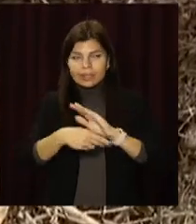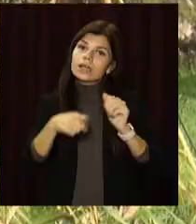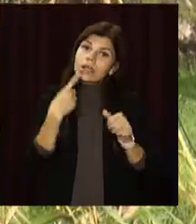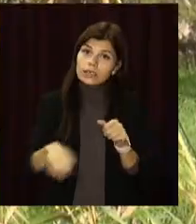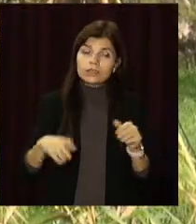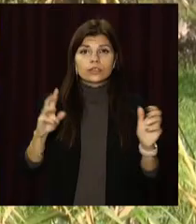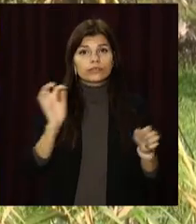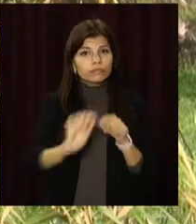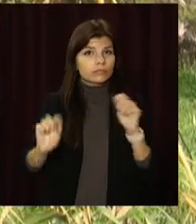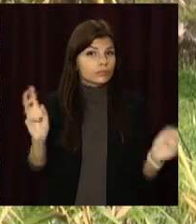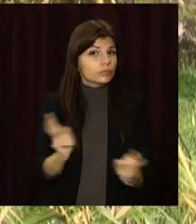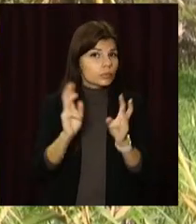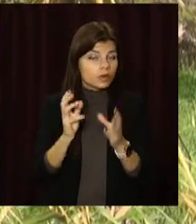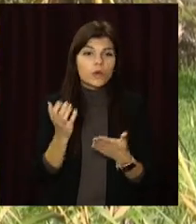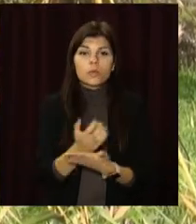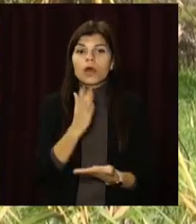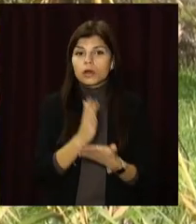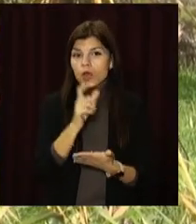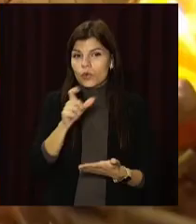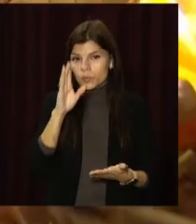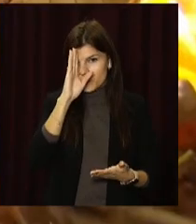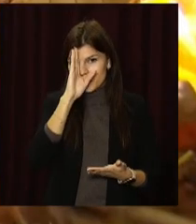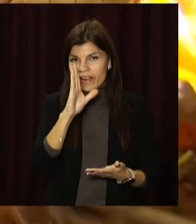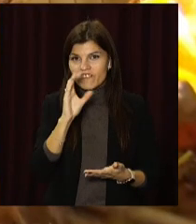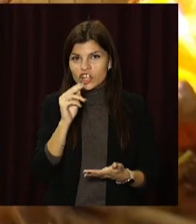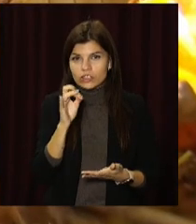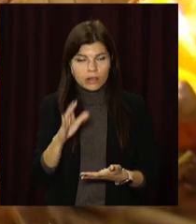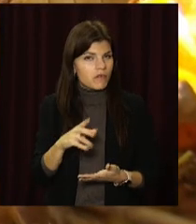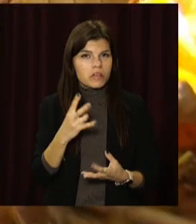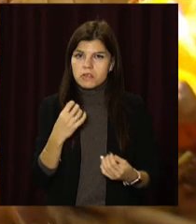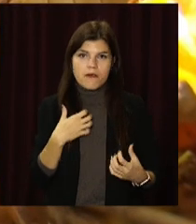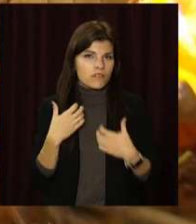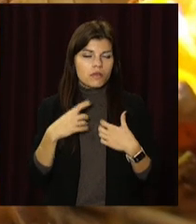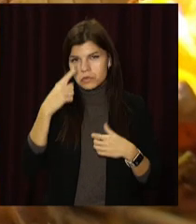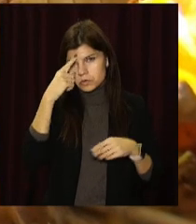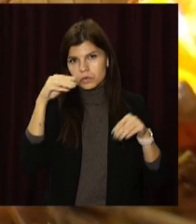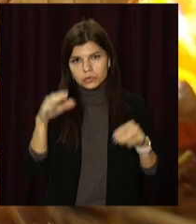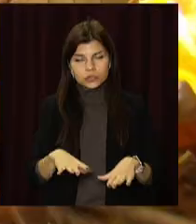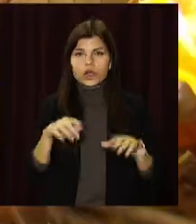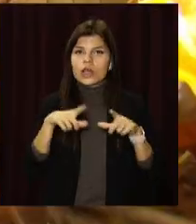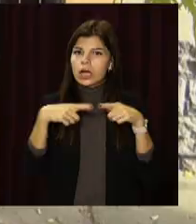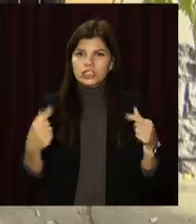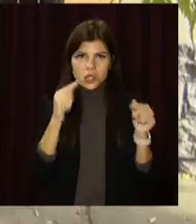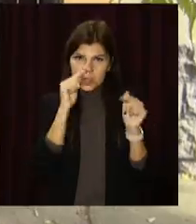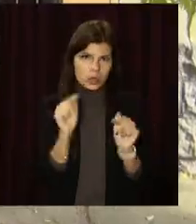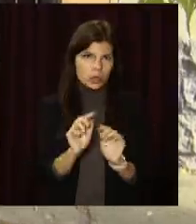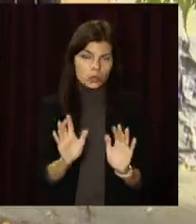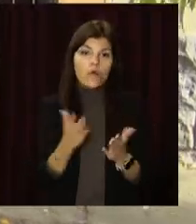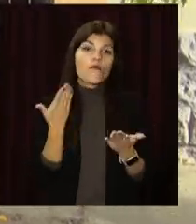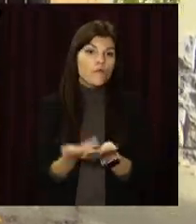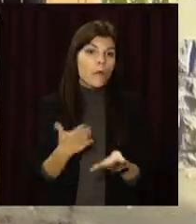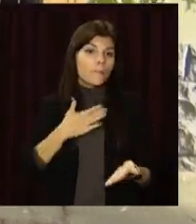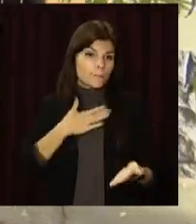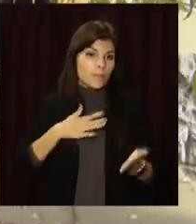спалювати? Проте такі питання не хвилюють В'ячеслава. Для себе вирішив однозначно – листя не чіпати. Ось моя